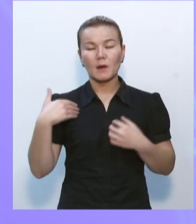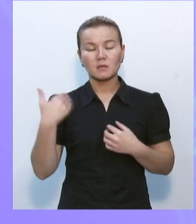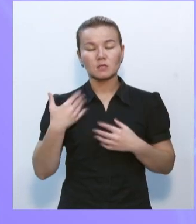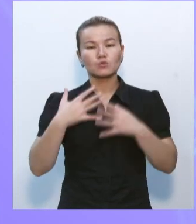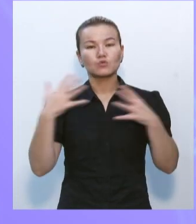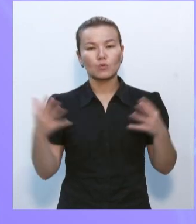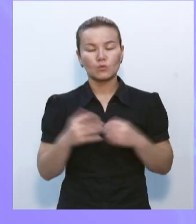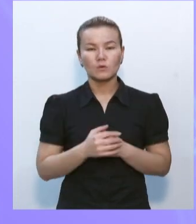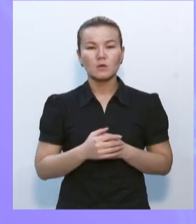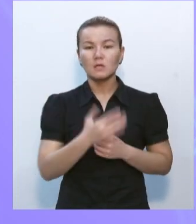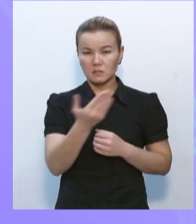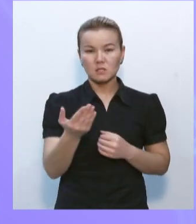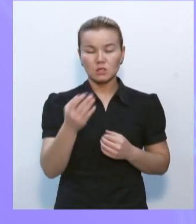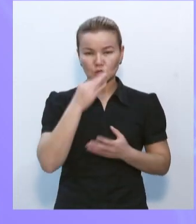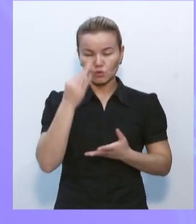Жообуңар туура келдиби, балдар?